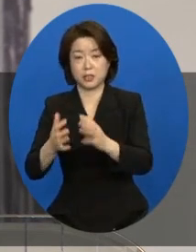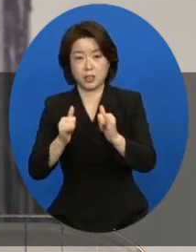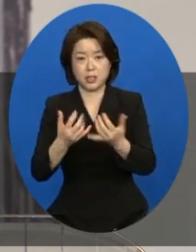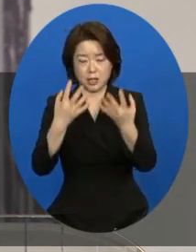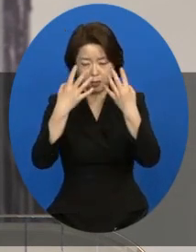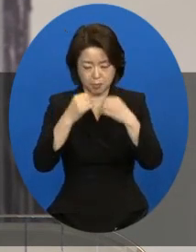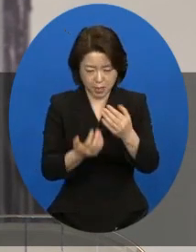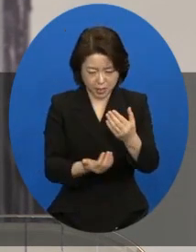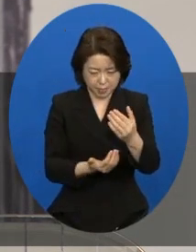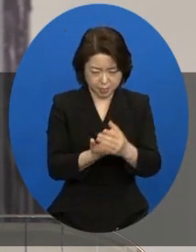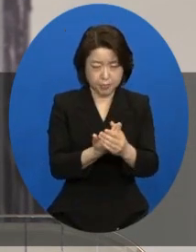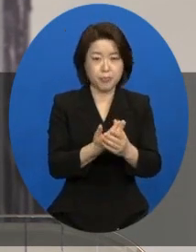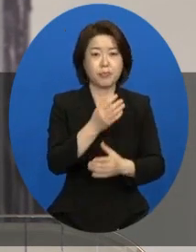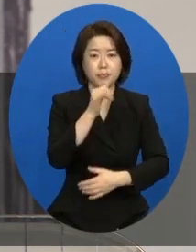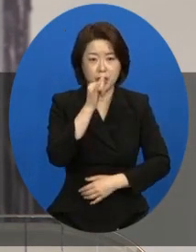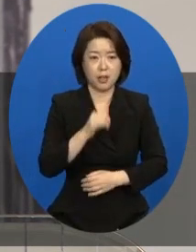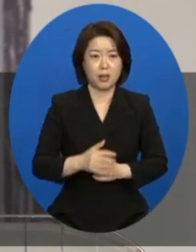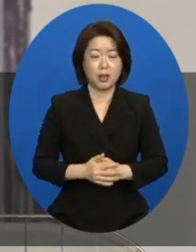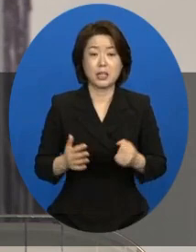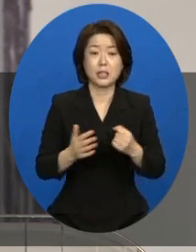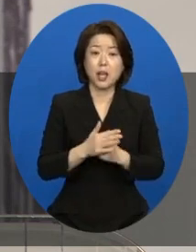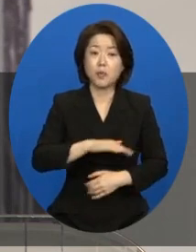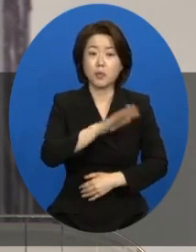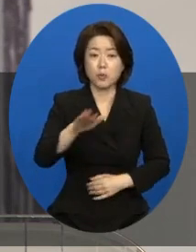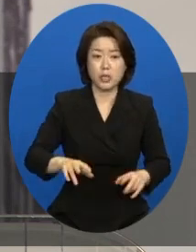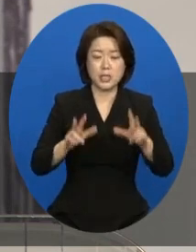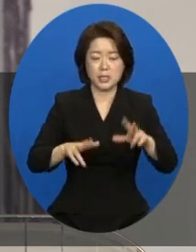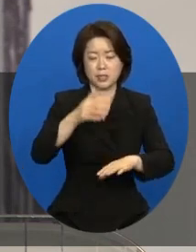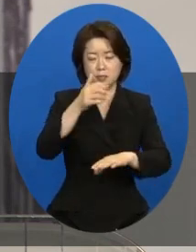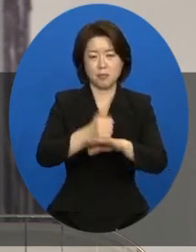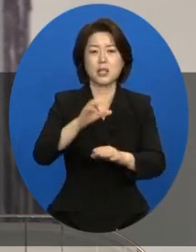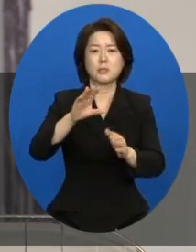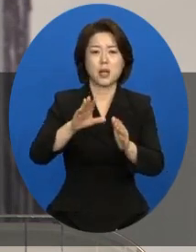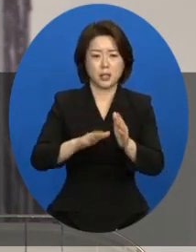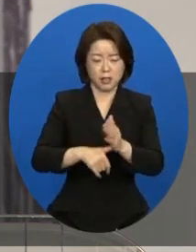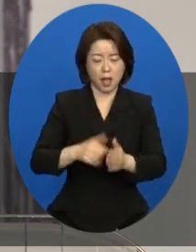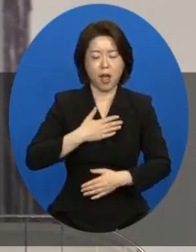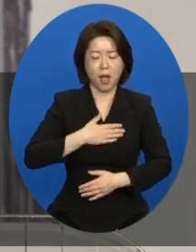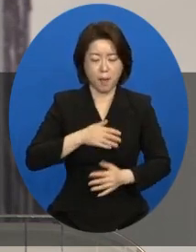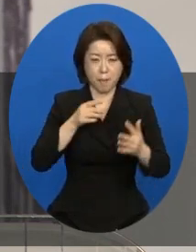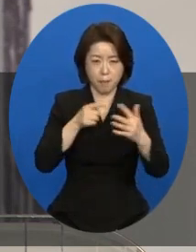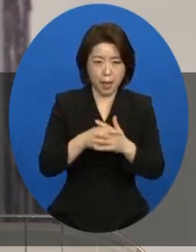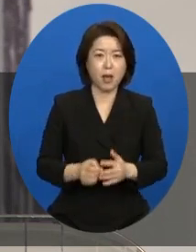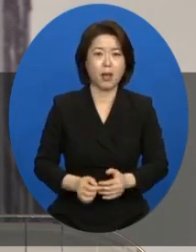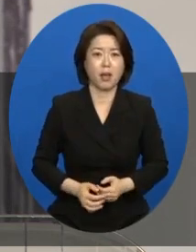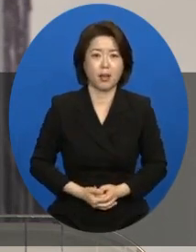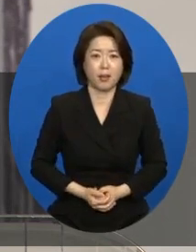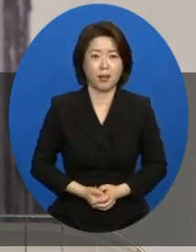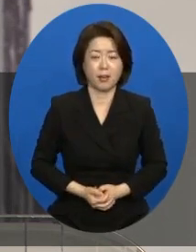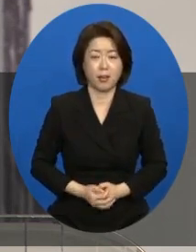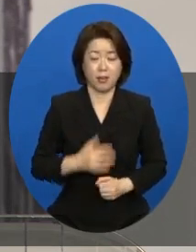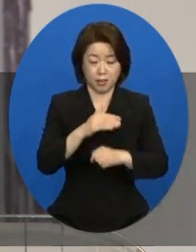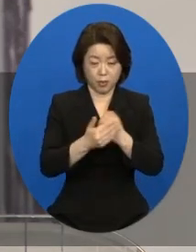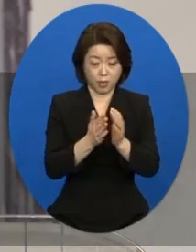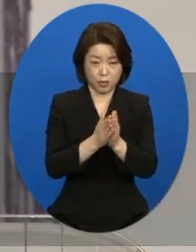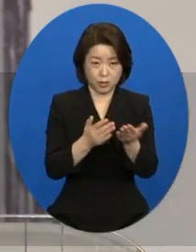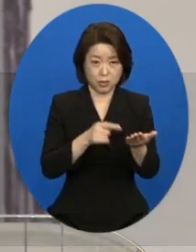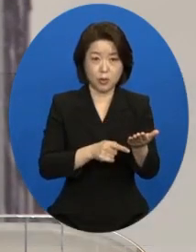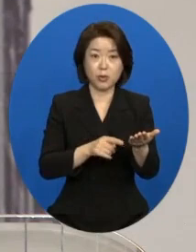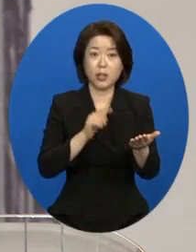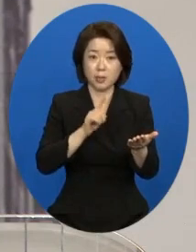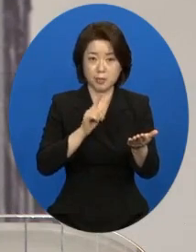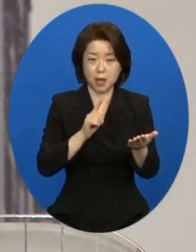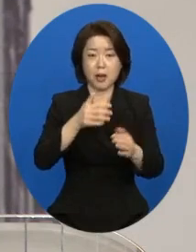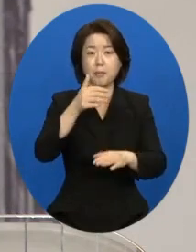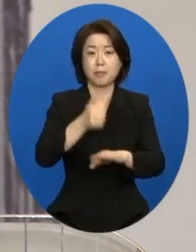많이 생겼습니다. 그래서 우리는 지금이 마지막 때임을 압니다. 성경에서 말하는